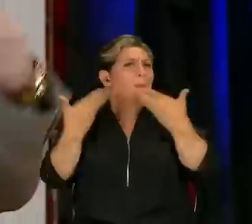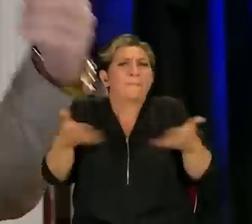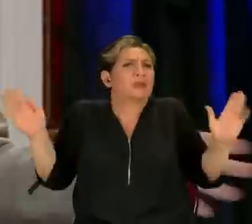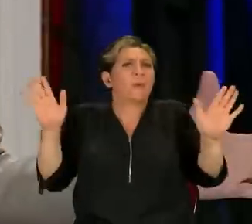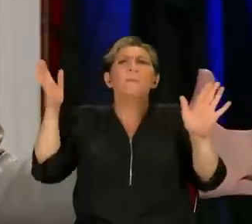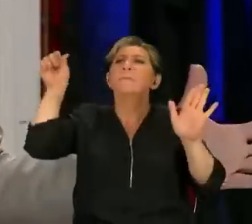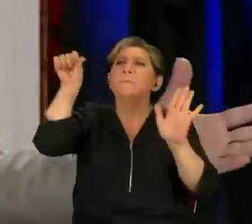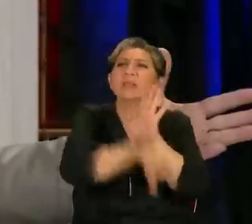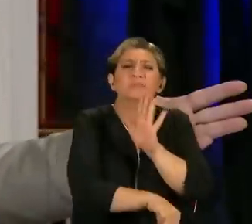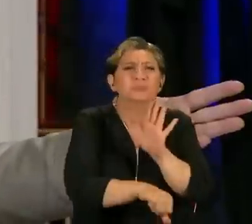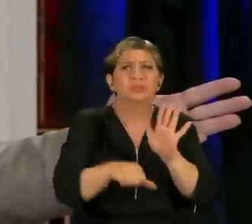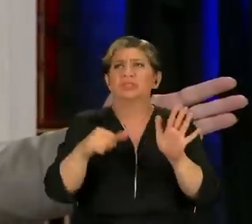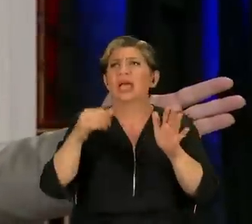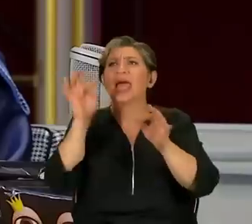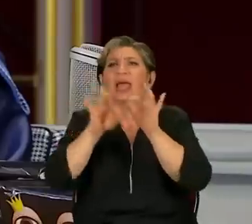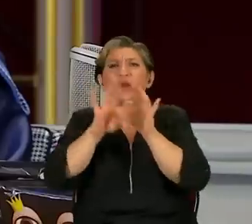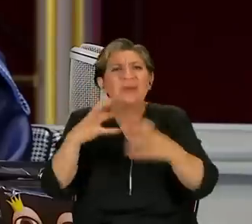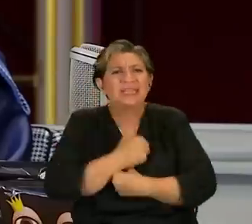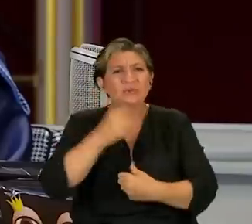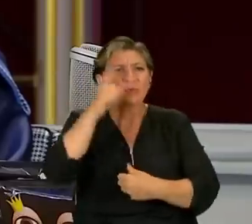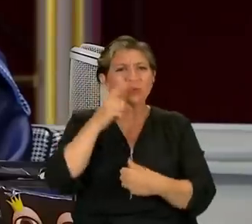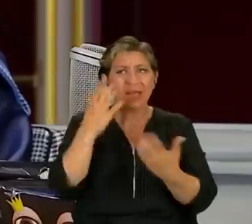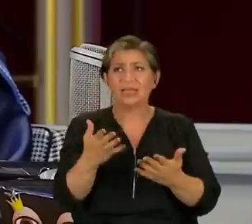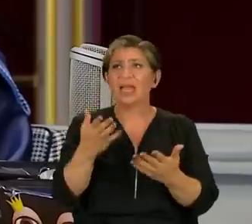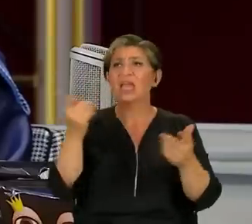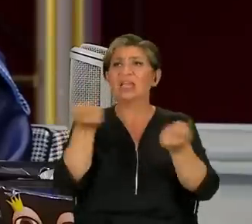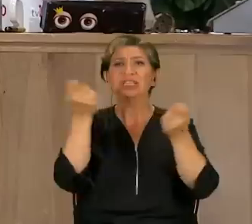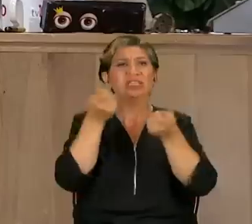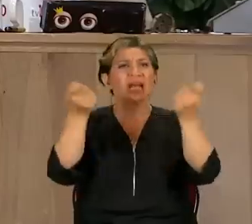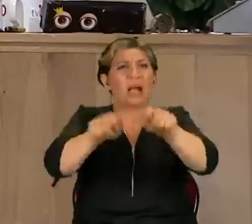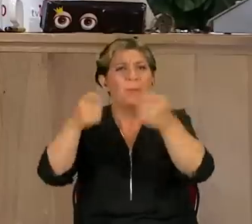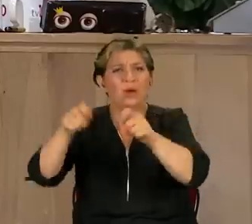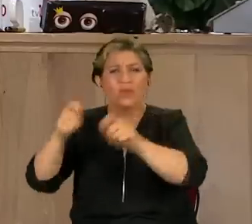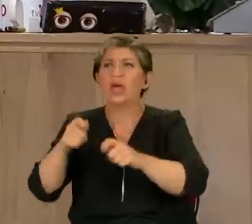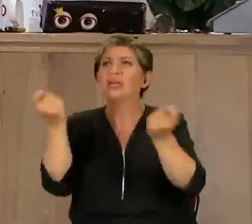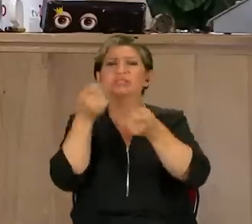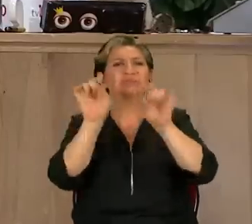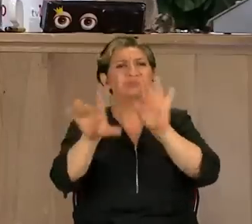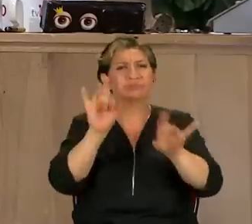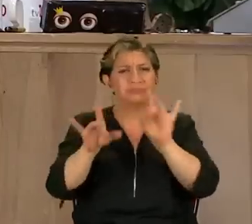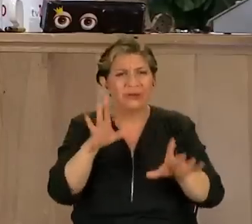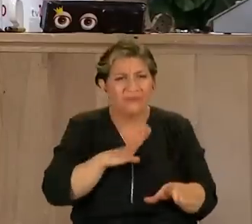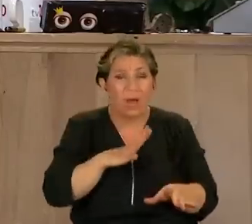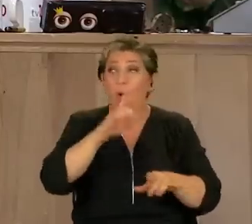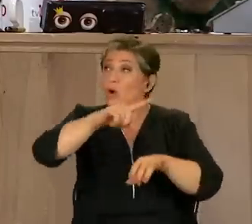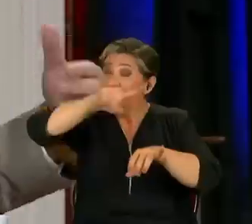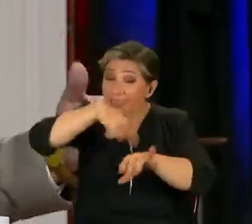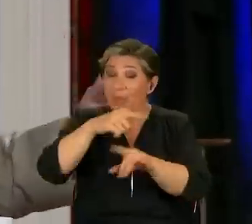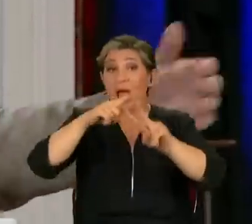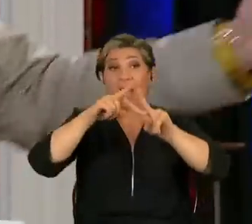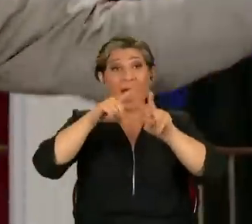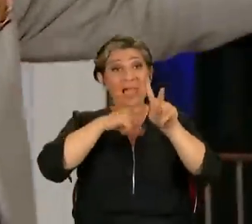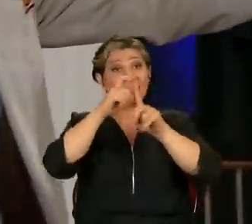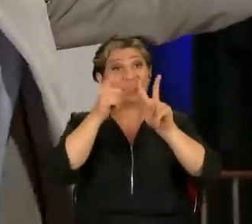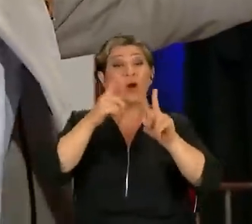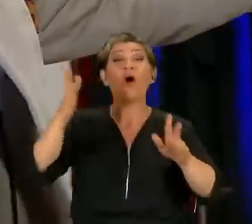perişan batmış millet ekonomik krizden. Aynen. İşte iş yerleri kapanıyor millet işten atılıyor falan. O sırada Aydın